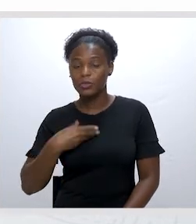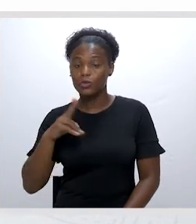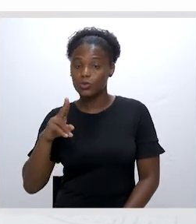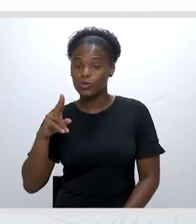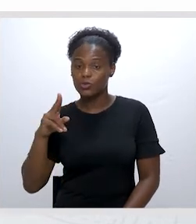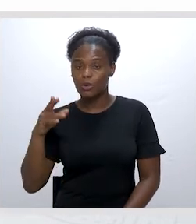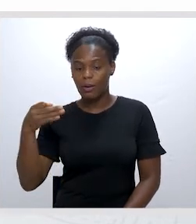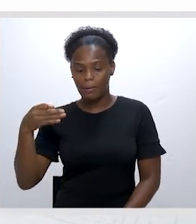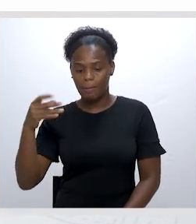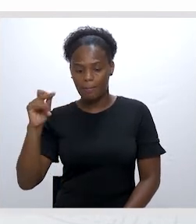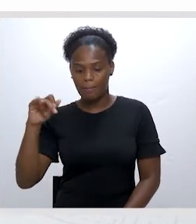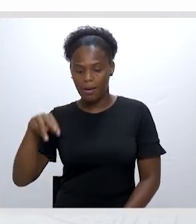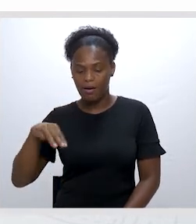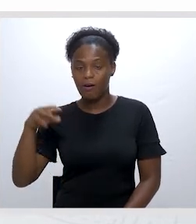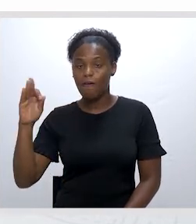pain, fond.